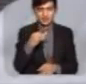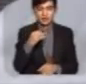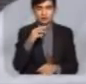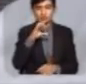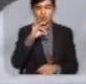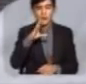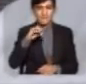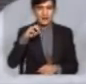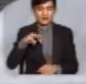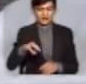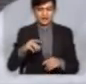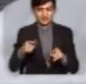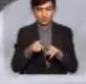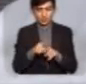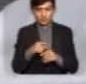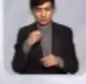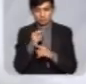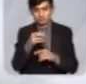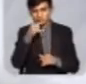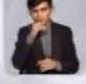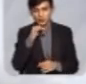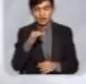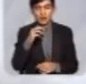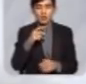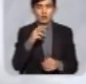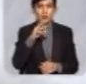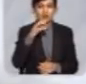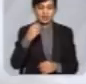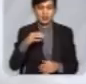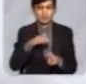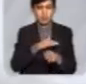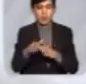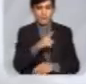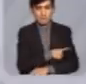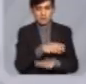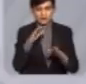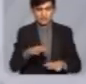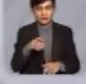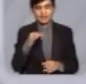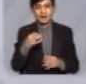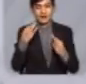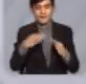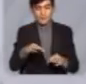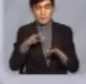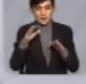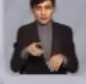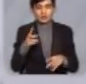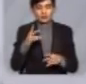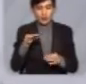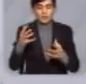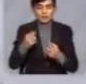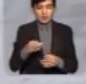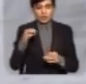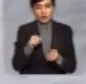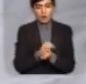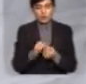ресоциализации однако в кустанае приют почти круглогодично переполнен и даже если освобождаются местах принять могут только тех у кого